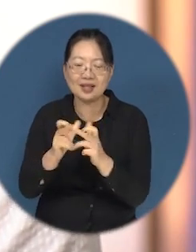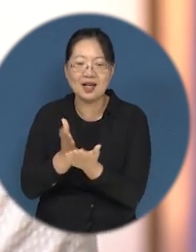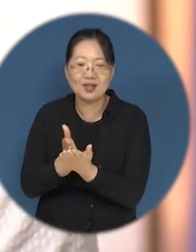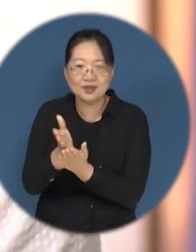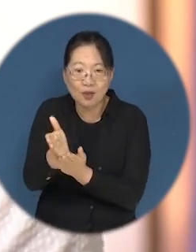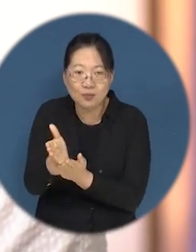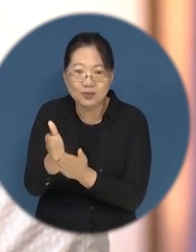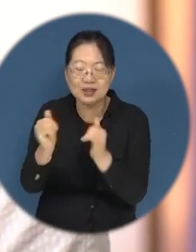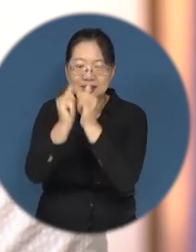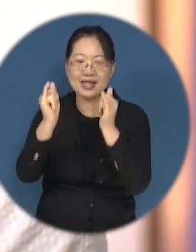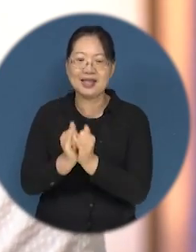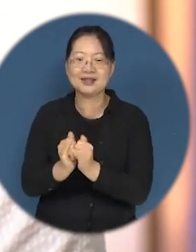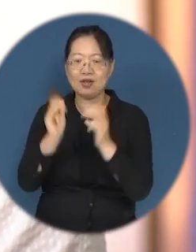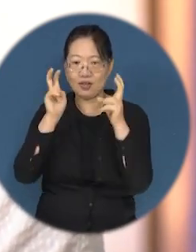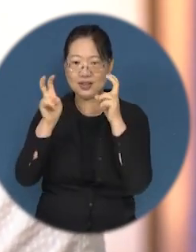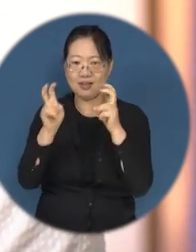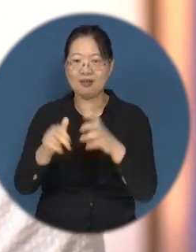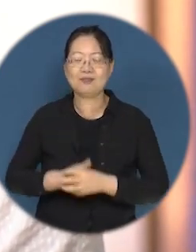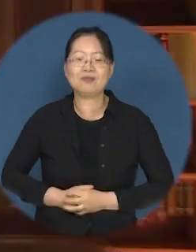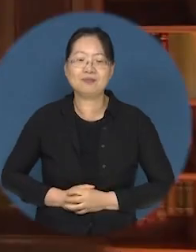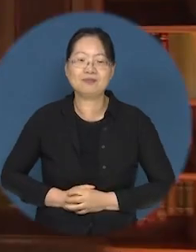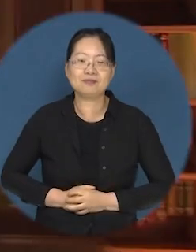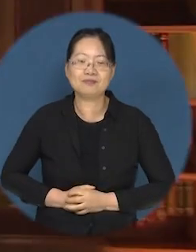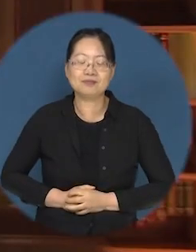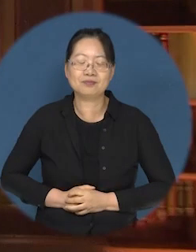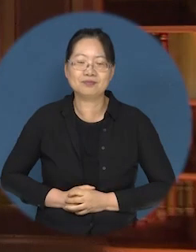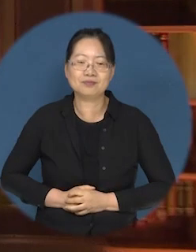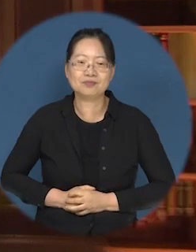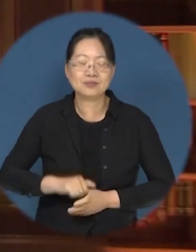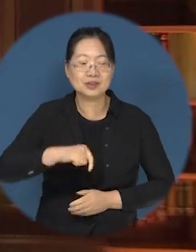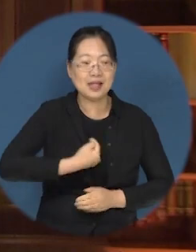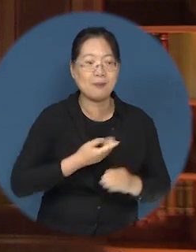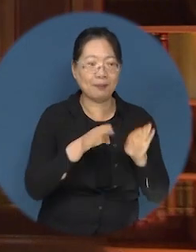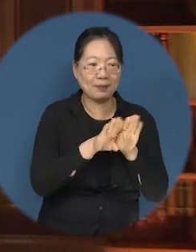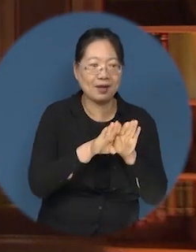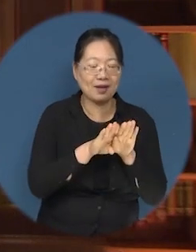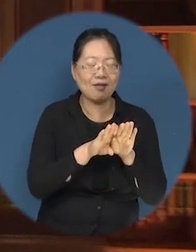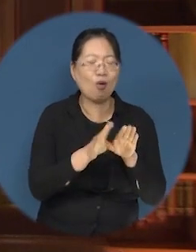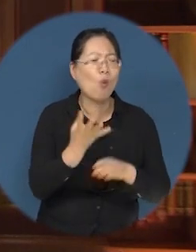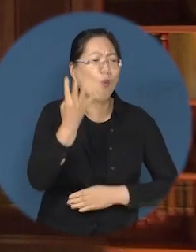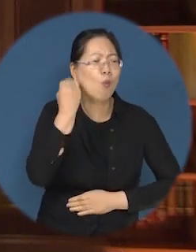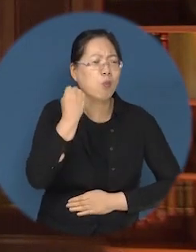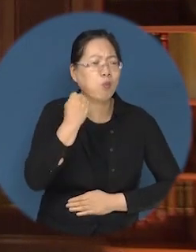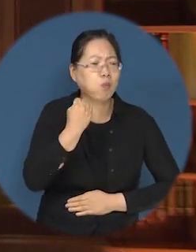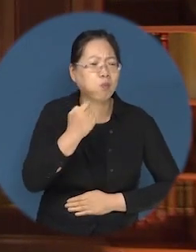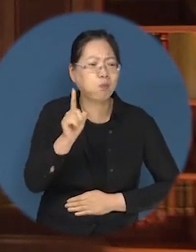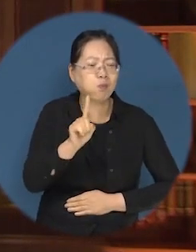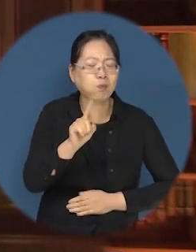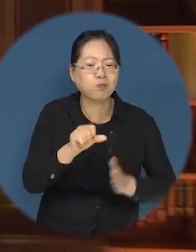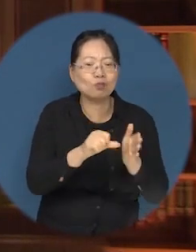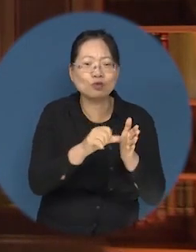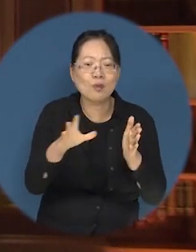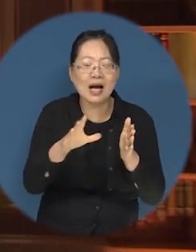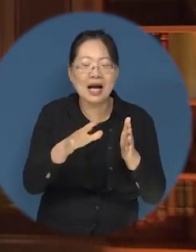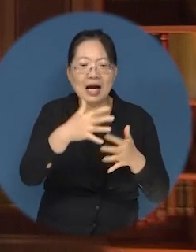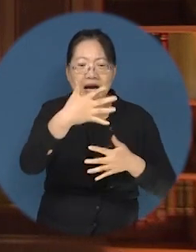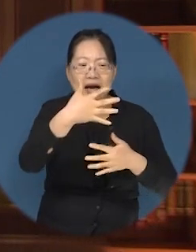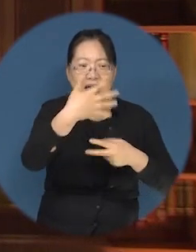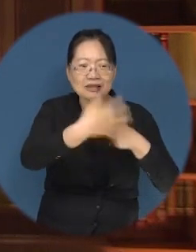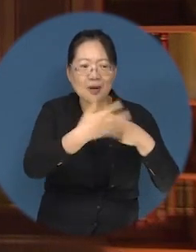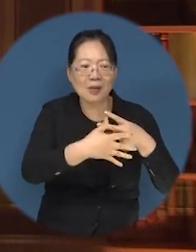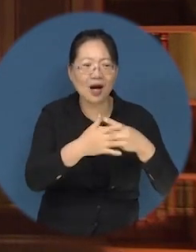전문 그 사회적 기업입니다. 그런 거죠. 예. 근데 그 중에 특히 자폐는 얼마 전에 왜 그 유명한 드라마